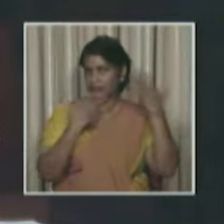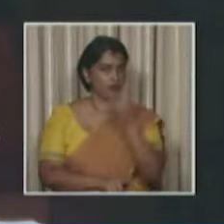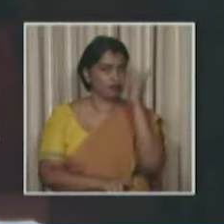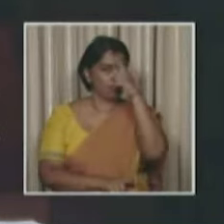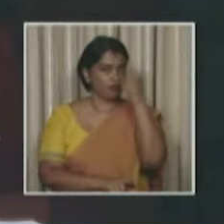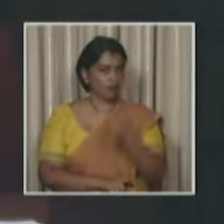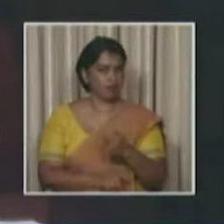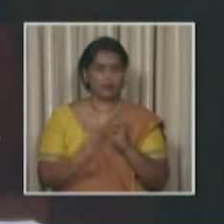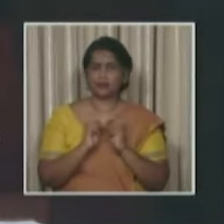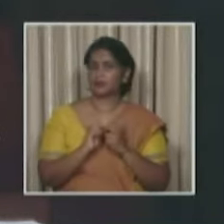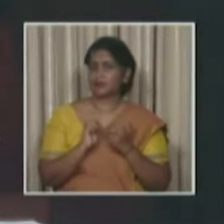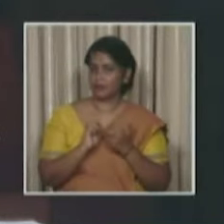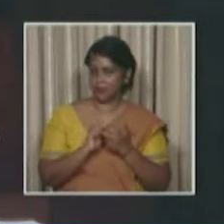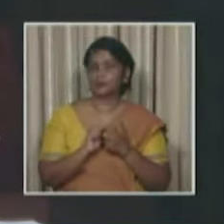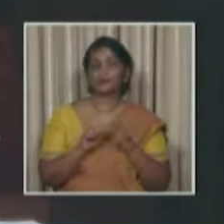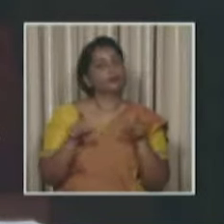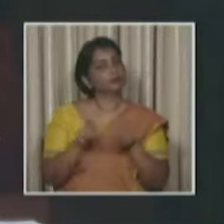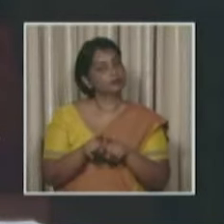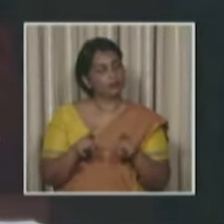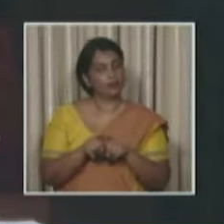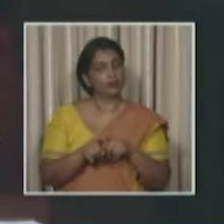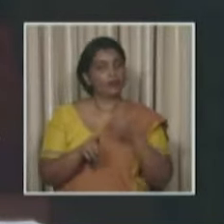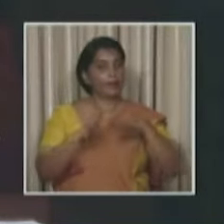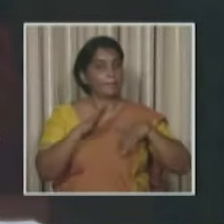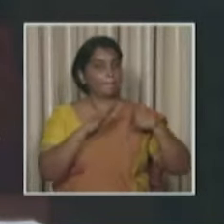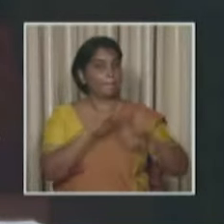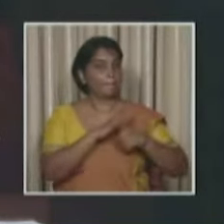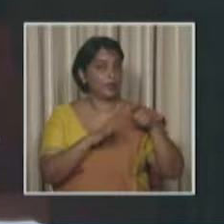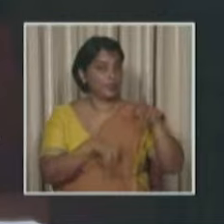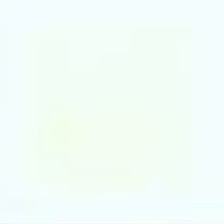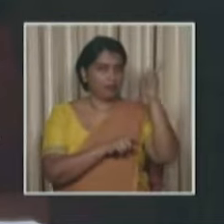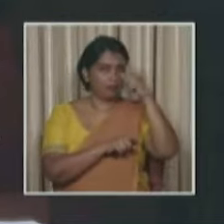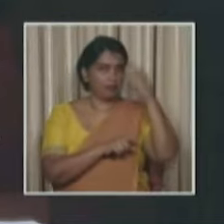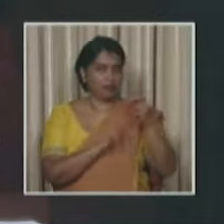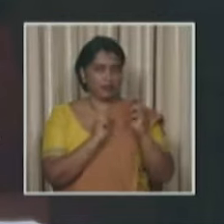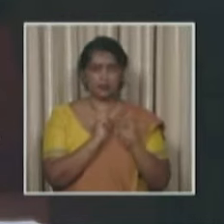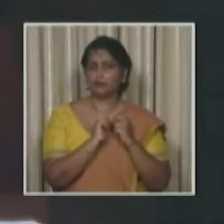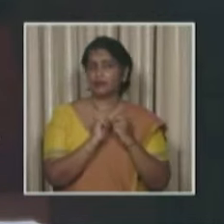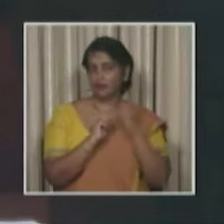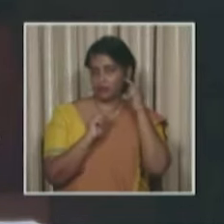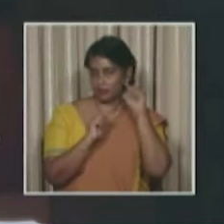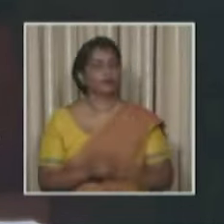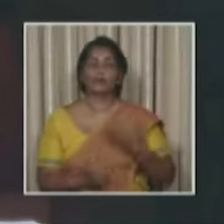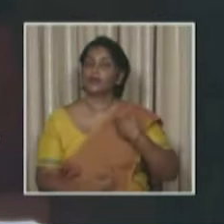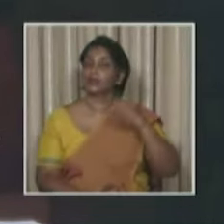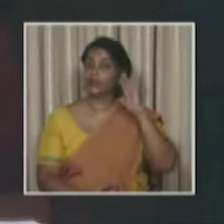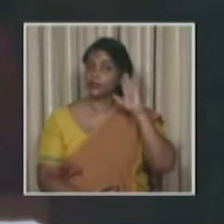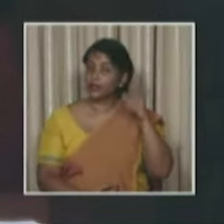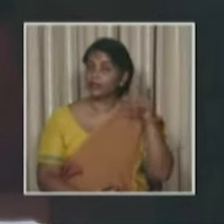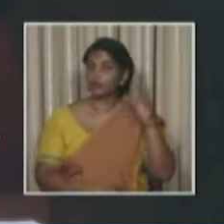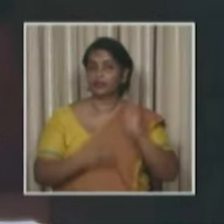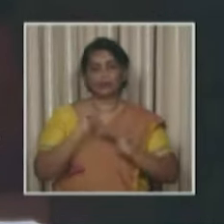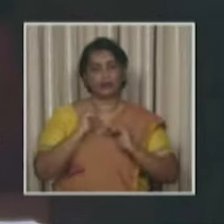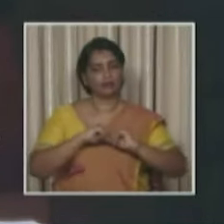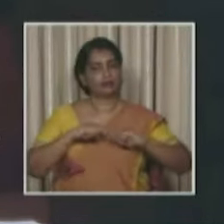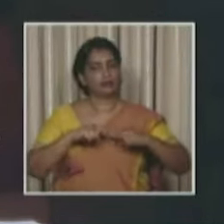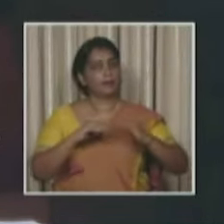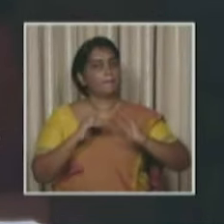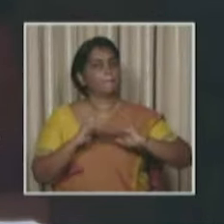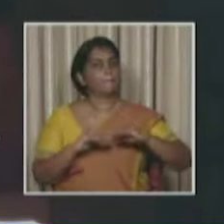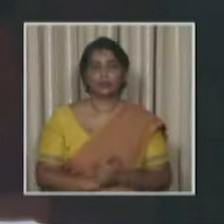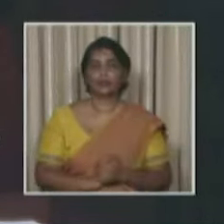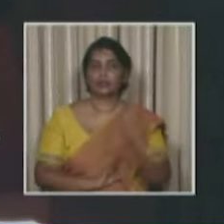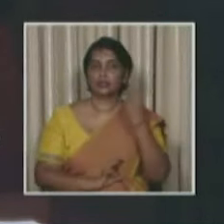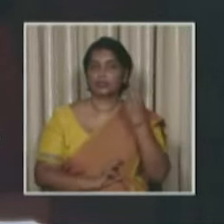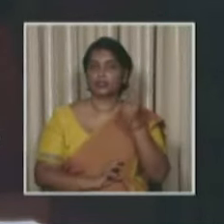එළමුණා වැටුප් විෂමතා ප්‍රශ්නය ගැනත් ඒ වගේම විදුහල්පතිවරුන්ගේ වැටුප් විෂමතා ප්‍රශ්නය ගැන විශේෂයෙන්ම මේ ක්‍රියාමාර්ගයෙන්